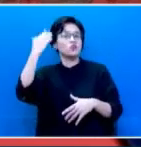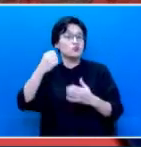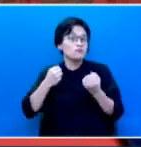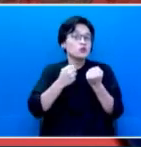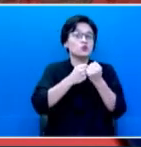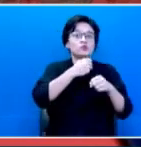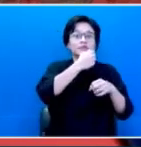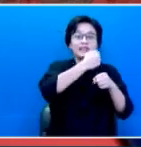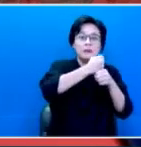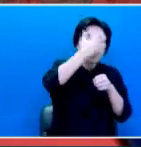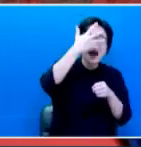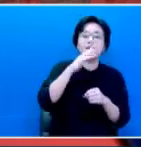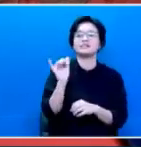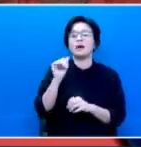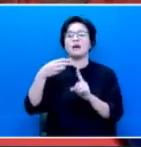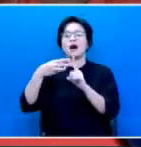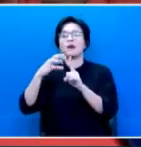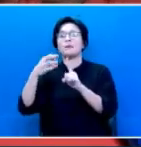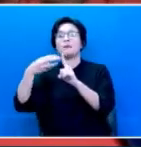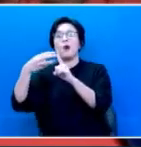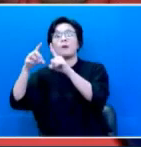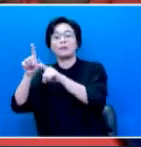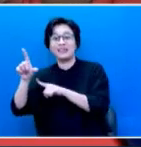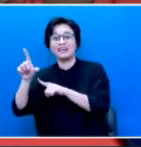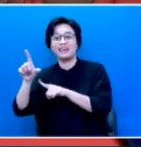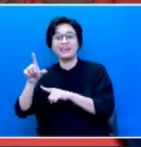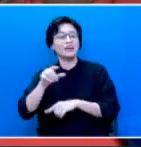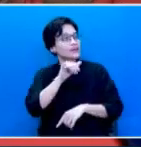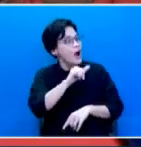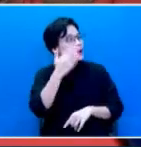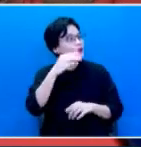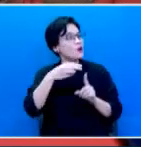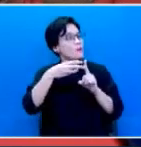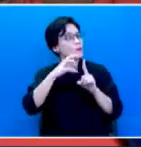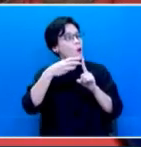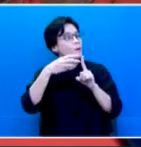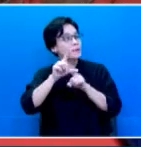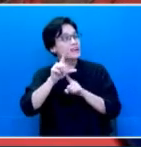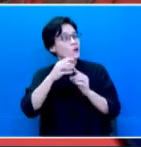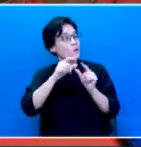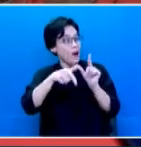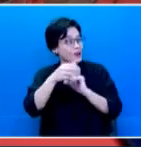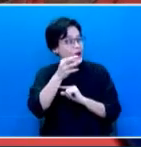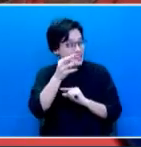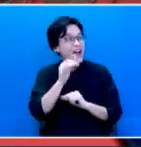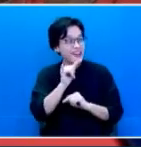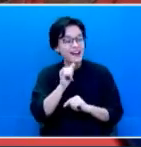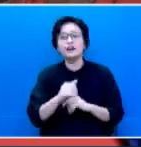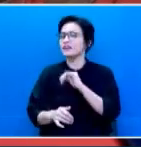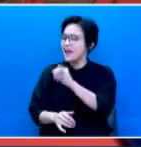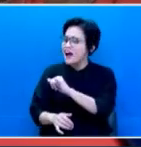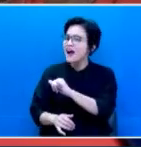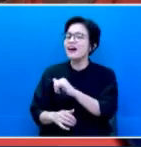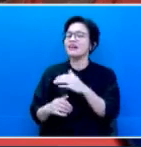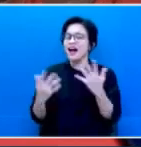ya kan ya sebagai walikota Ya iya gitu nah sekarang di saat PDIP memerlukan Jokowi untuk